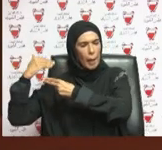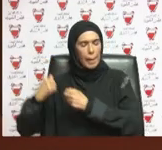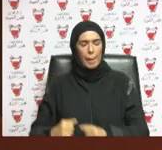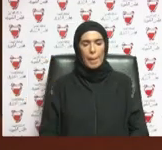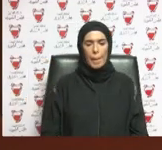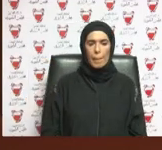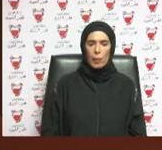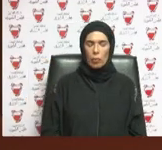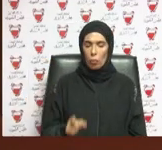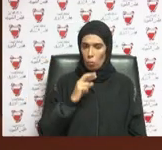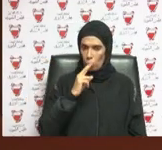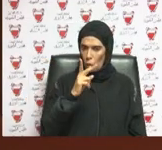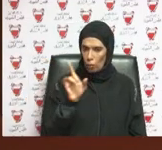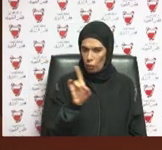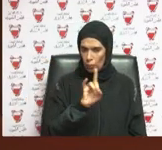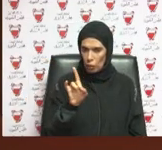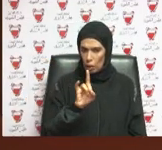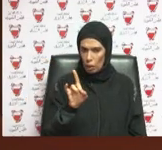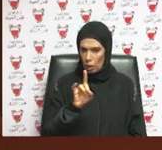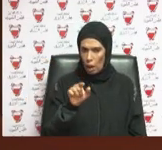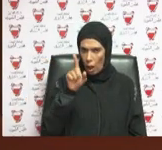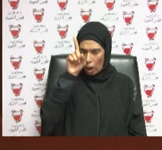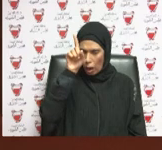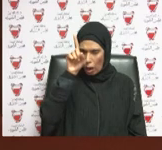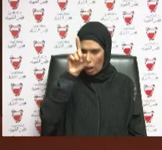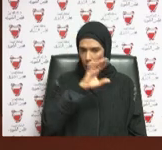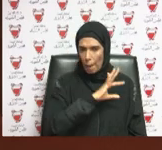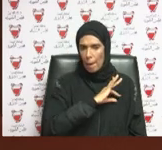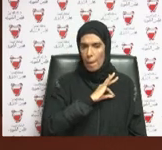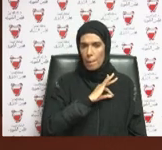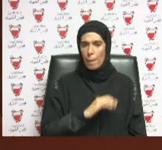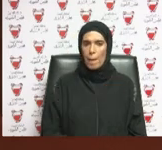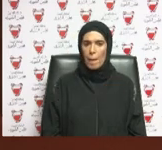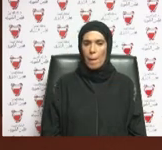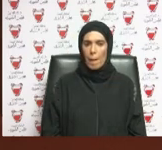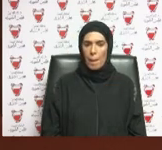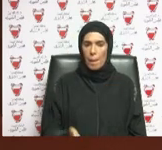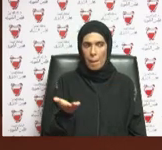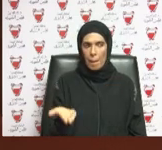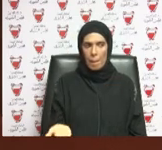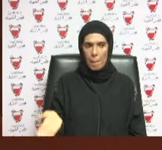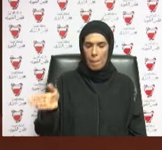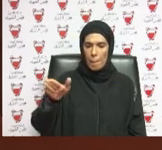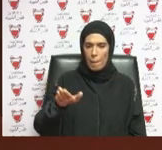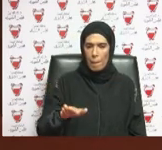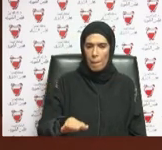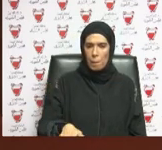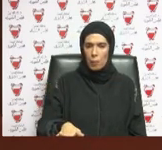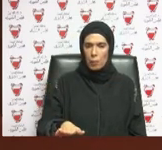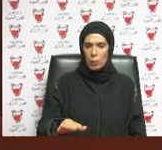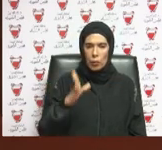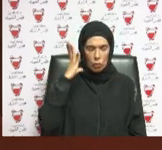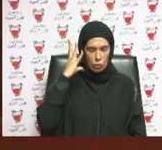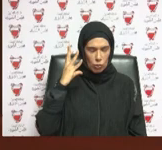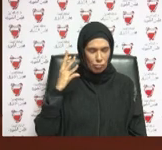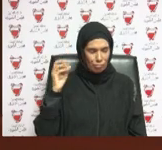لا نقول إن خليفة بن سلمان رحمه الله تعالى قد توفي ونسيت آثاره،